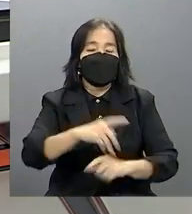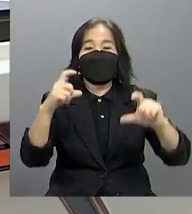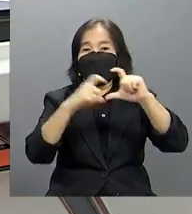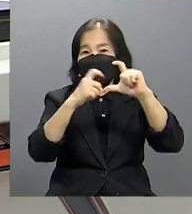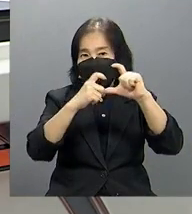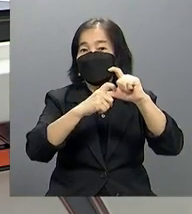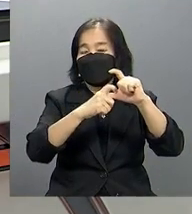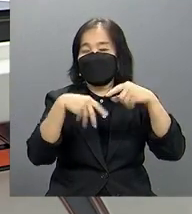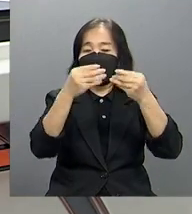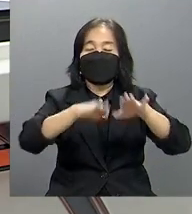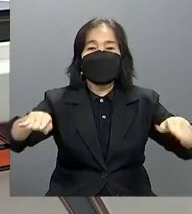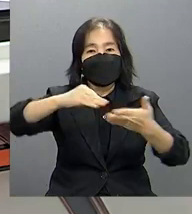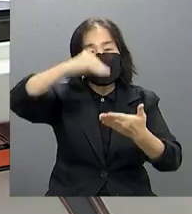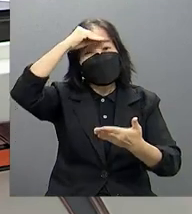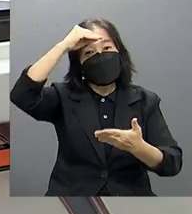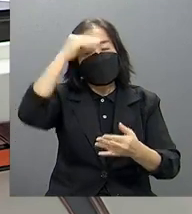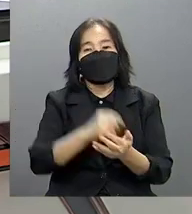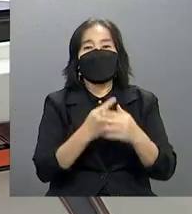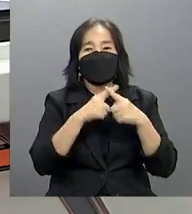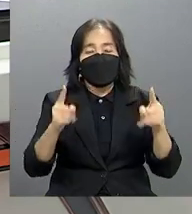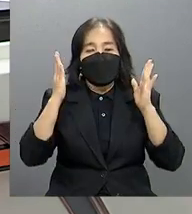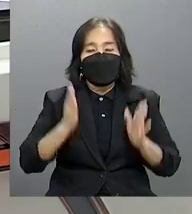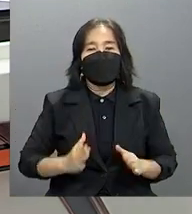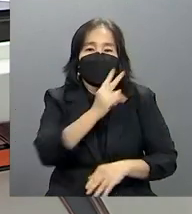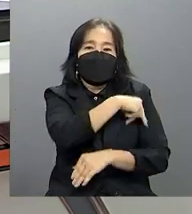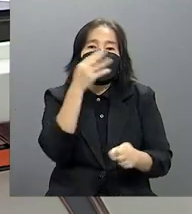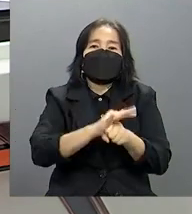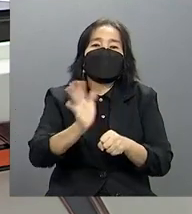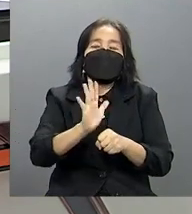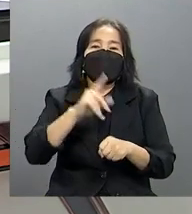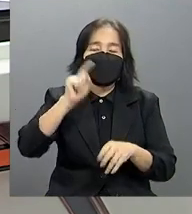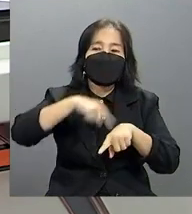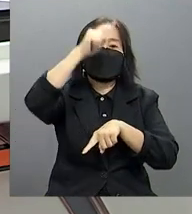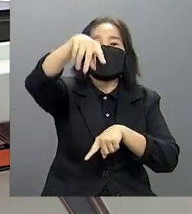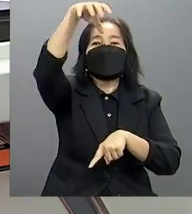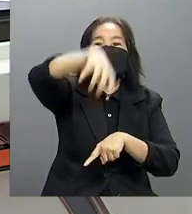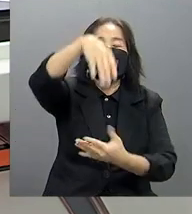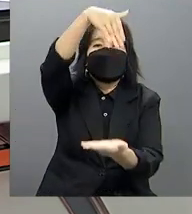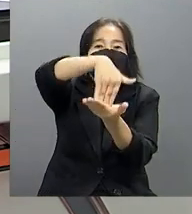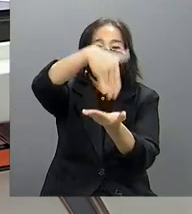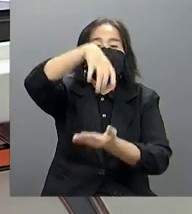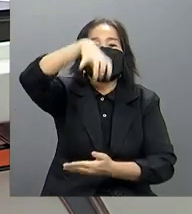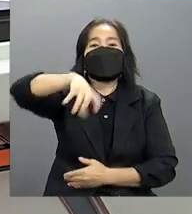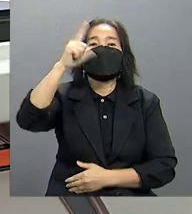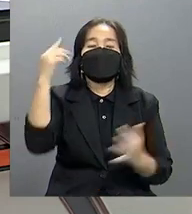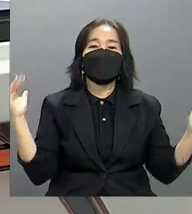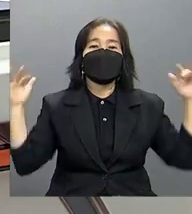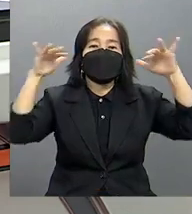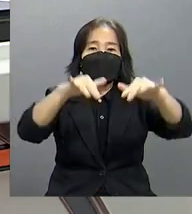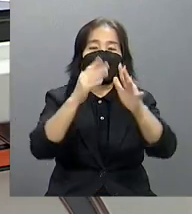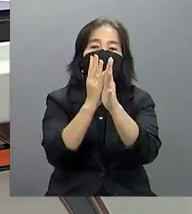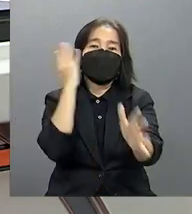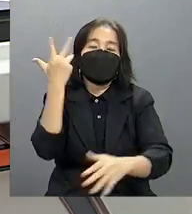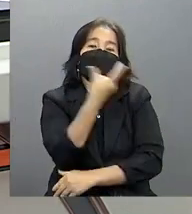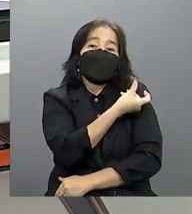มีข้อจำกัดทางบุคลากรค่ะเขาไม่พอก็เลยต้องไปเปิดสนามฉีดวัคซีนกลางขึ้นมาที่เมืองทองธานีนะคะตั้งเป้ายอด3วัน